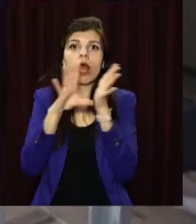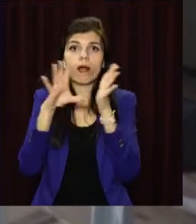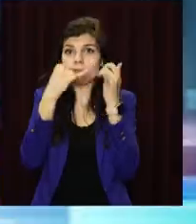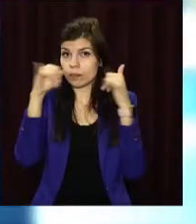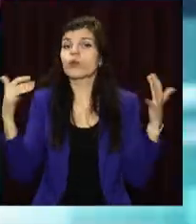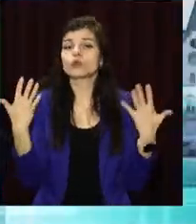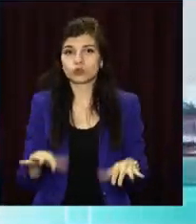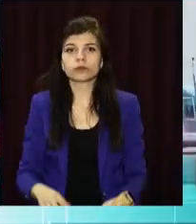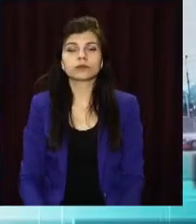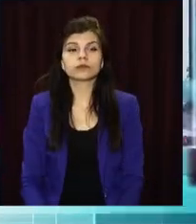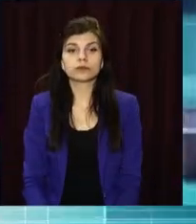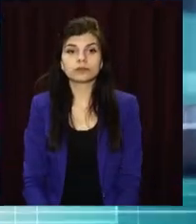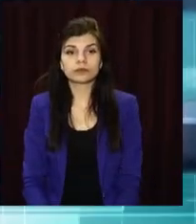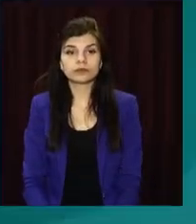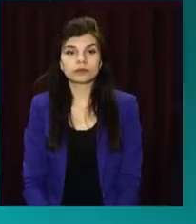разведена.